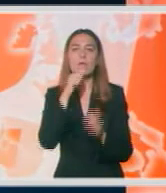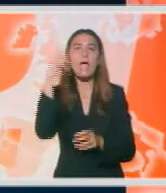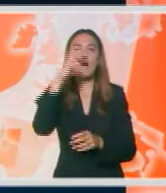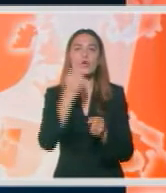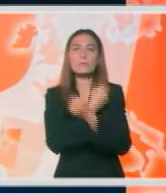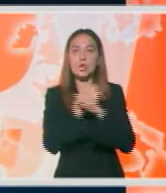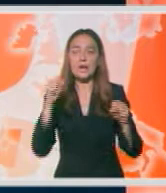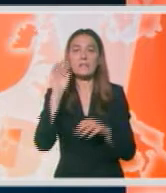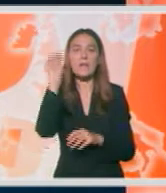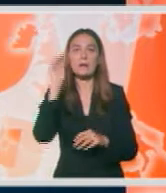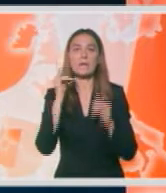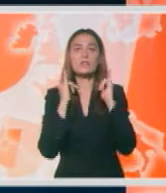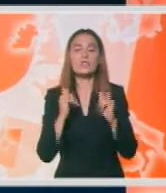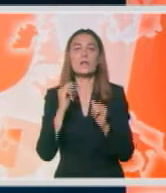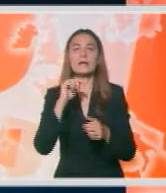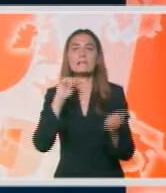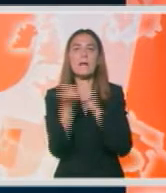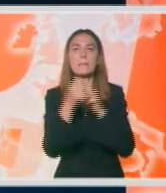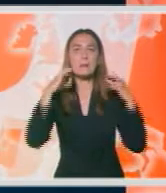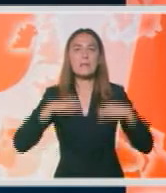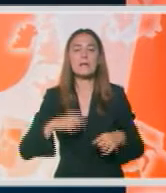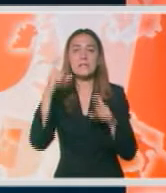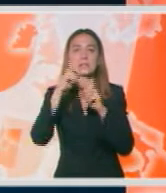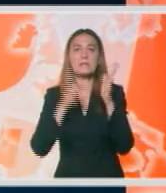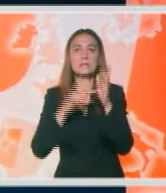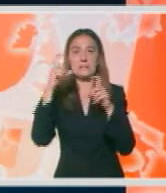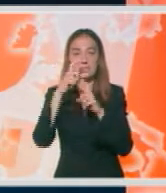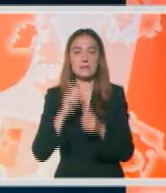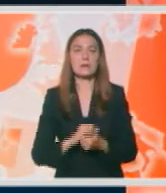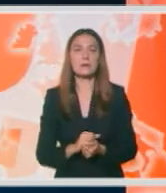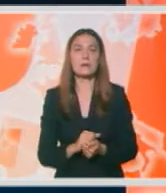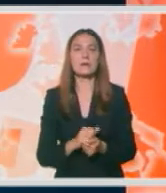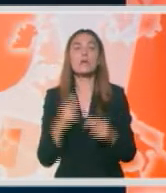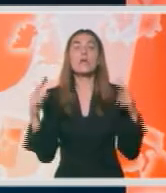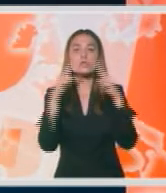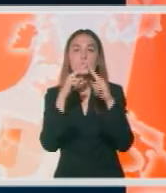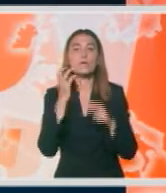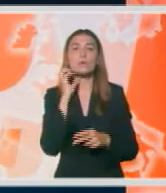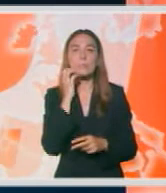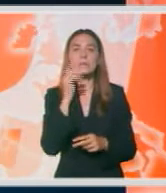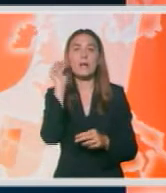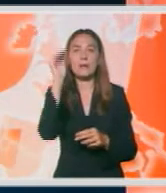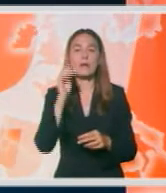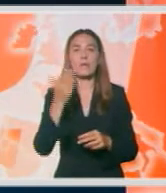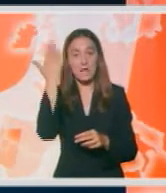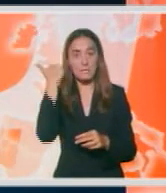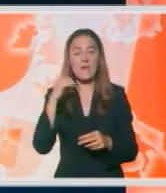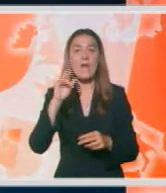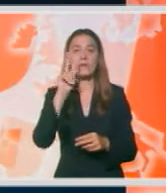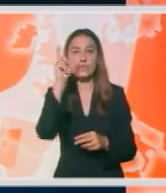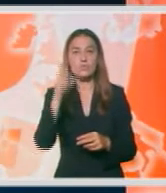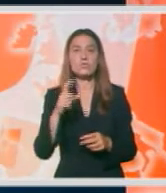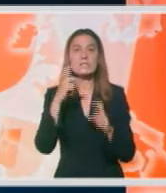ekonomskog razvoja, najavio je danas zamenik predsjednika SNS Aleksandar Vučić. Na susretu u Briselu izjavio je ranije Vučić i SNS